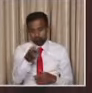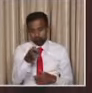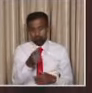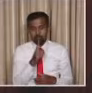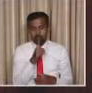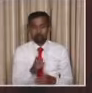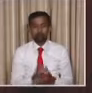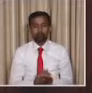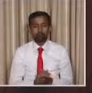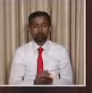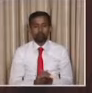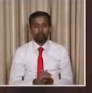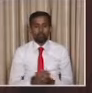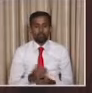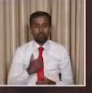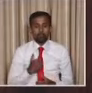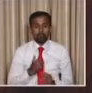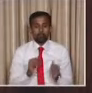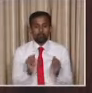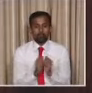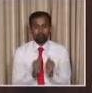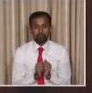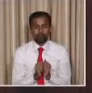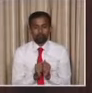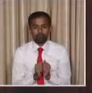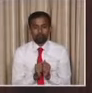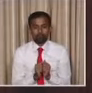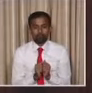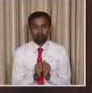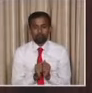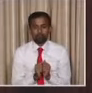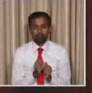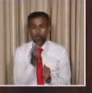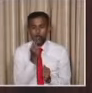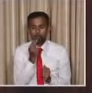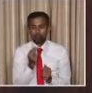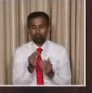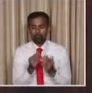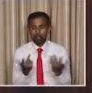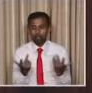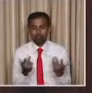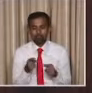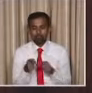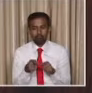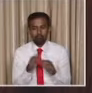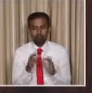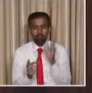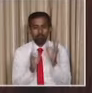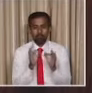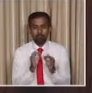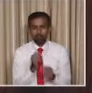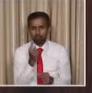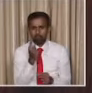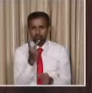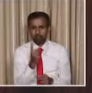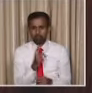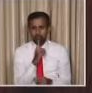මම කියනවා. අපි කරපු වැඩවල අර සියඹලා ඇත්තෙම නැද්ද කියලා මම අහන්න කැමතියි. මම එකක් දෙකක් කියන්න මගේ